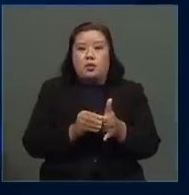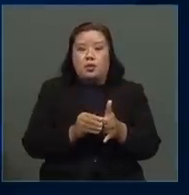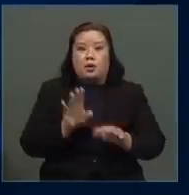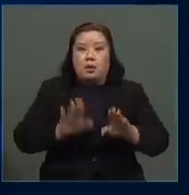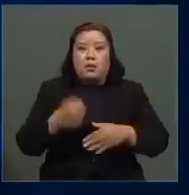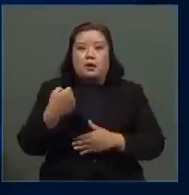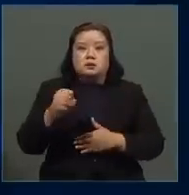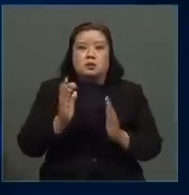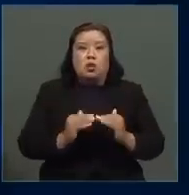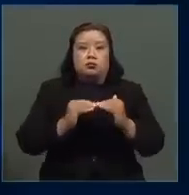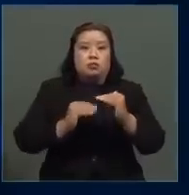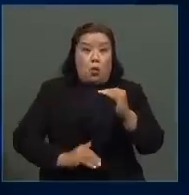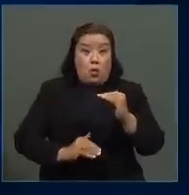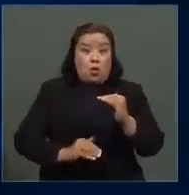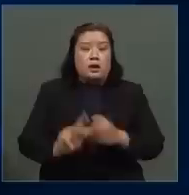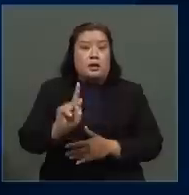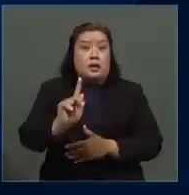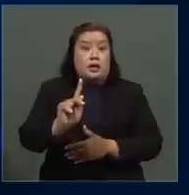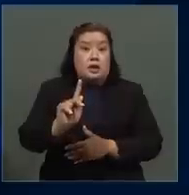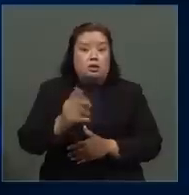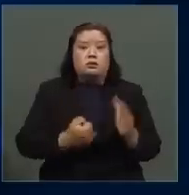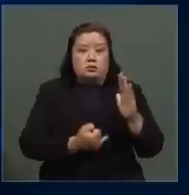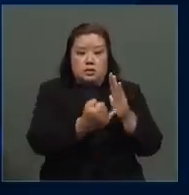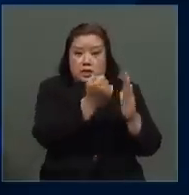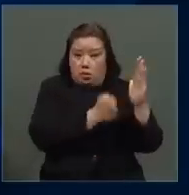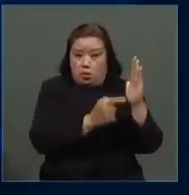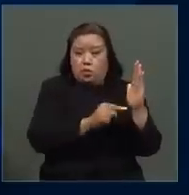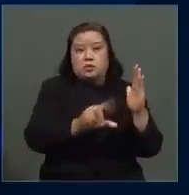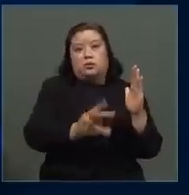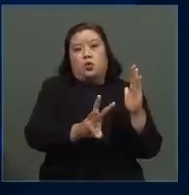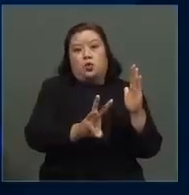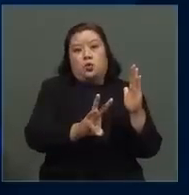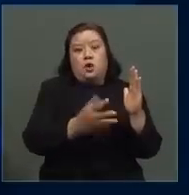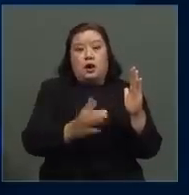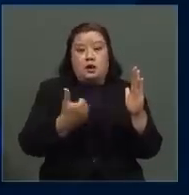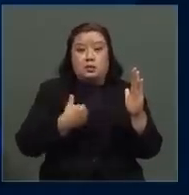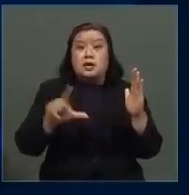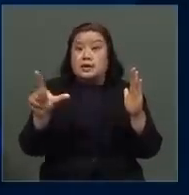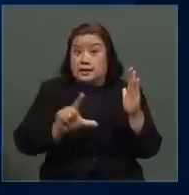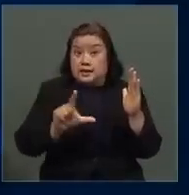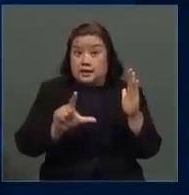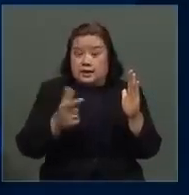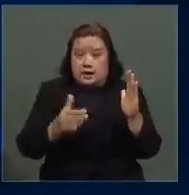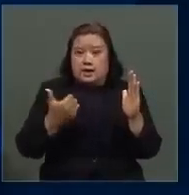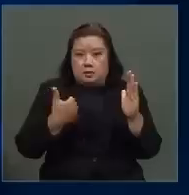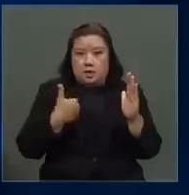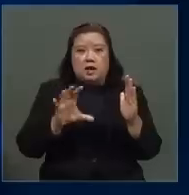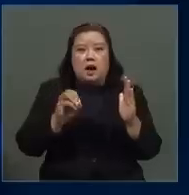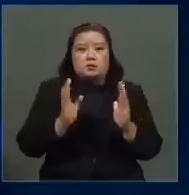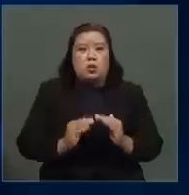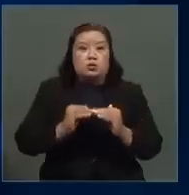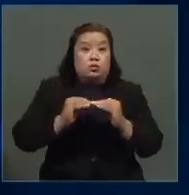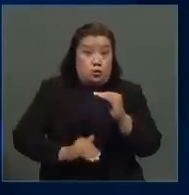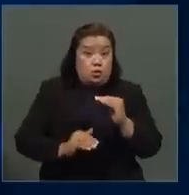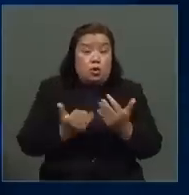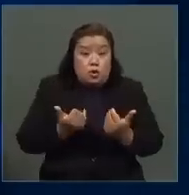ต่ำกว่า 10รายนะคะตอนนี้มี 36จังหวัดสีเหลืองก็คือมีรายงานผู้ติดเชื้อในจังหวัดนั้นไม่เกิน 50ราย